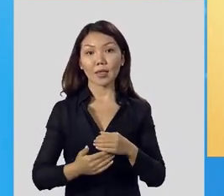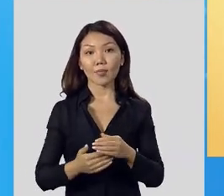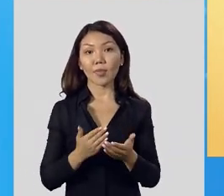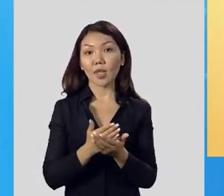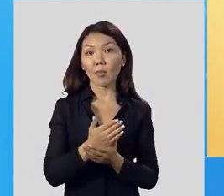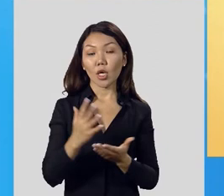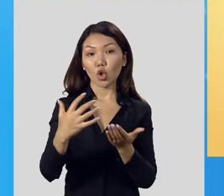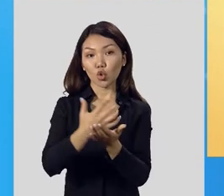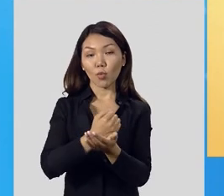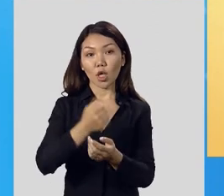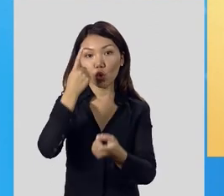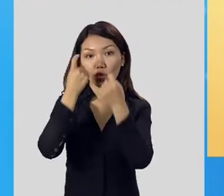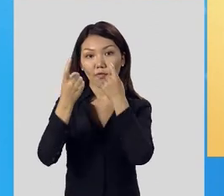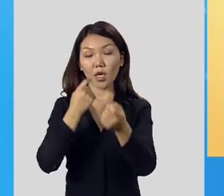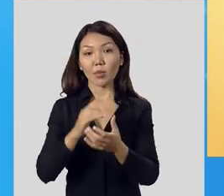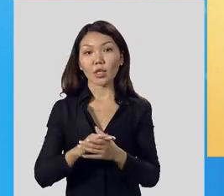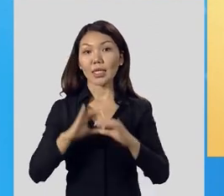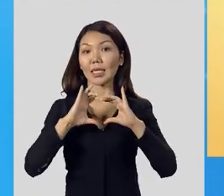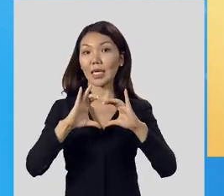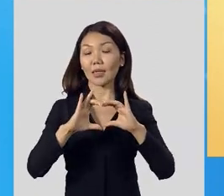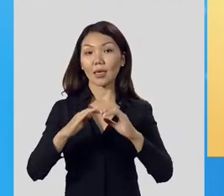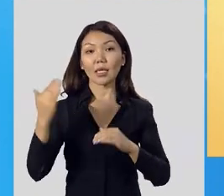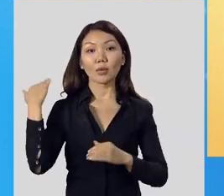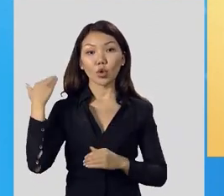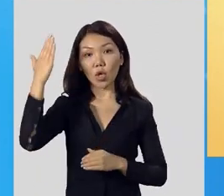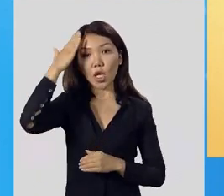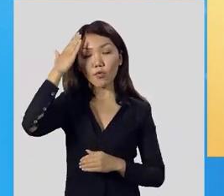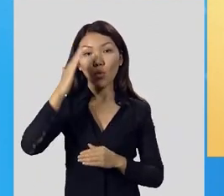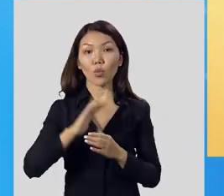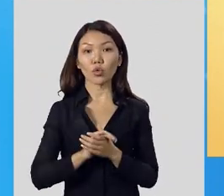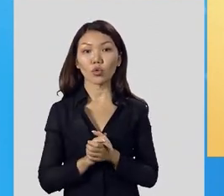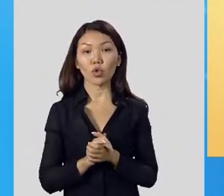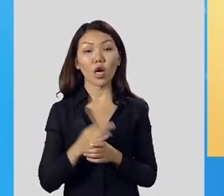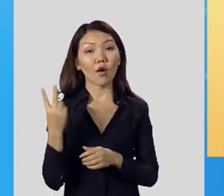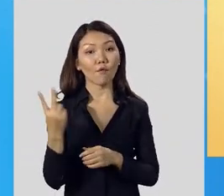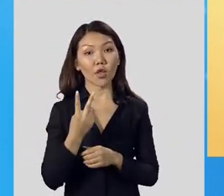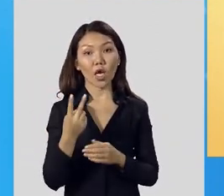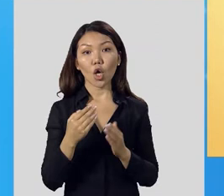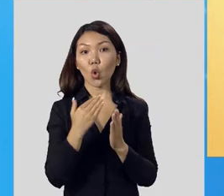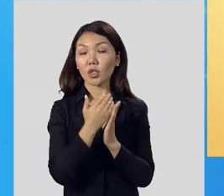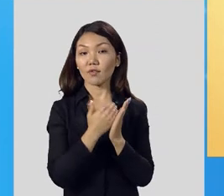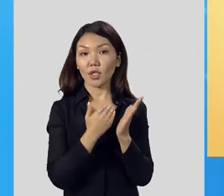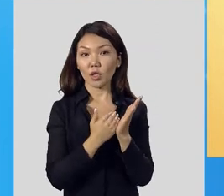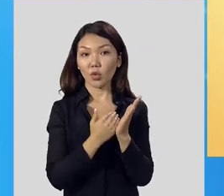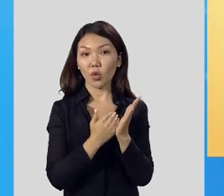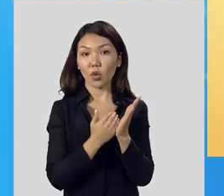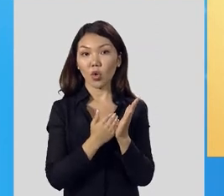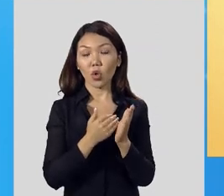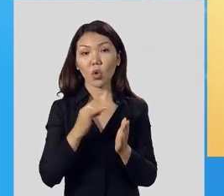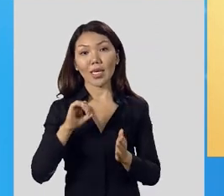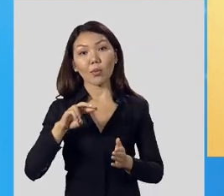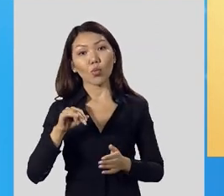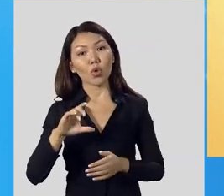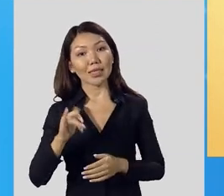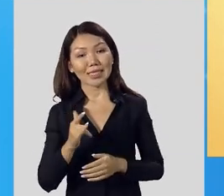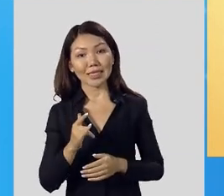к соответствующим ядрам спиной или головной мозг. Второе звено несет импульсы из